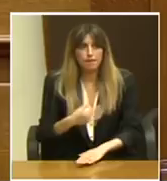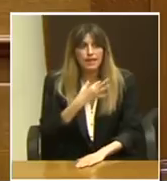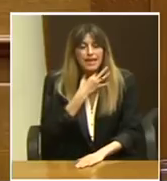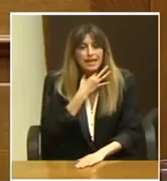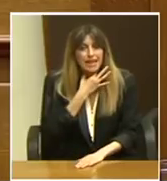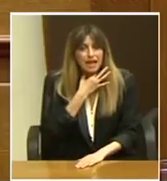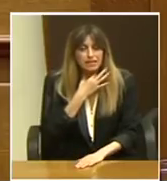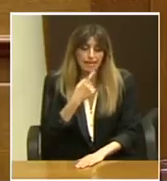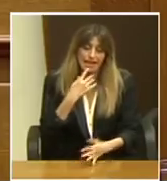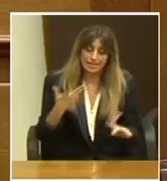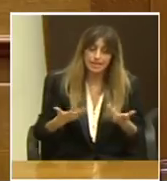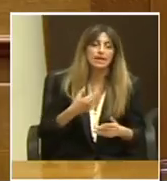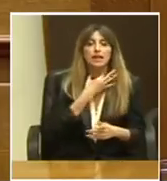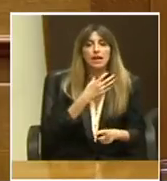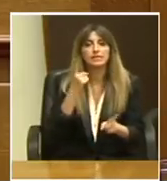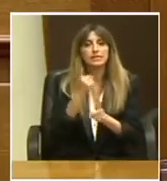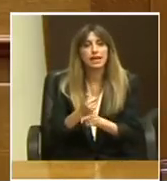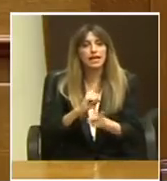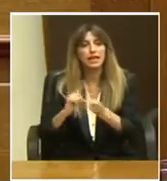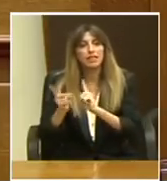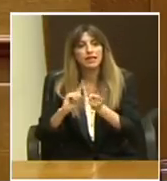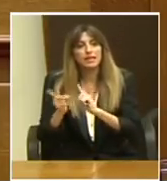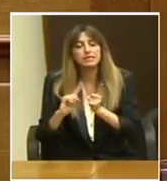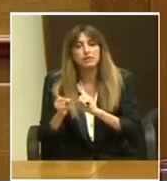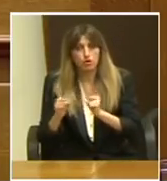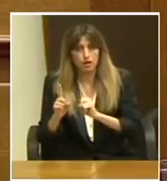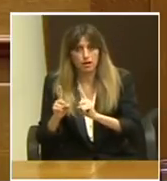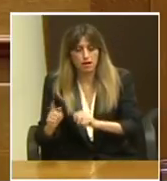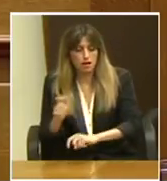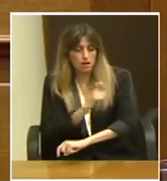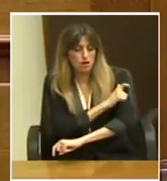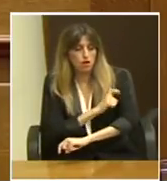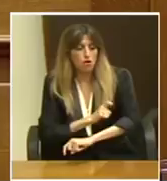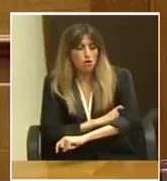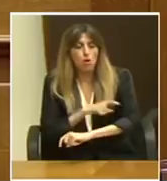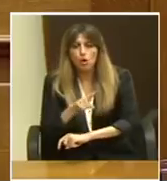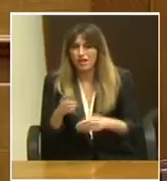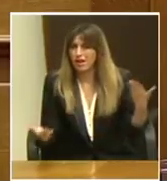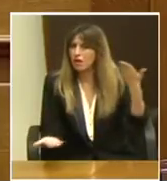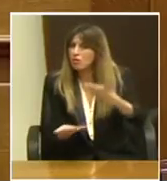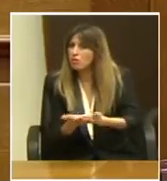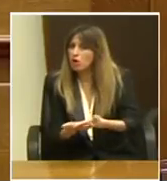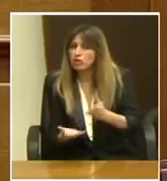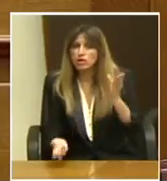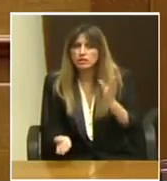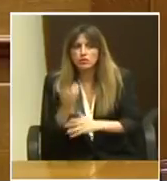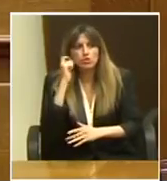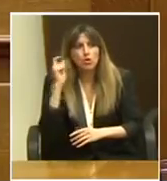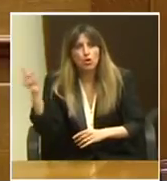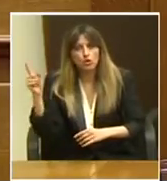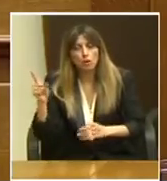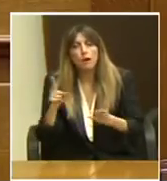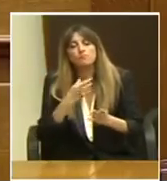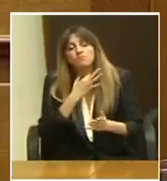συμφωνία. Αυτή η διατύπωση από τον ΟΗΕ που δόθηκε τότε και τώρα είναι ότι θα γίνει ειδική